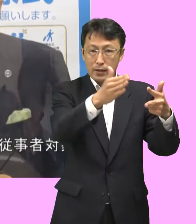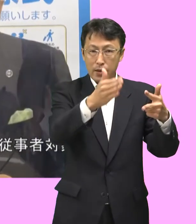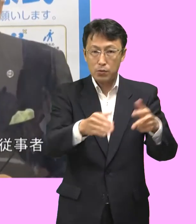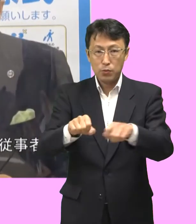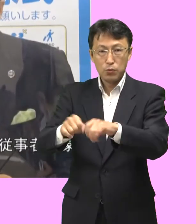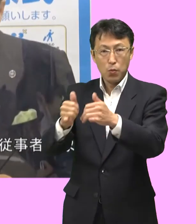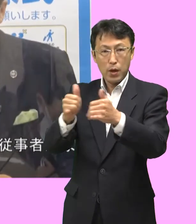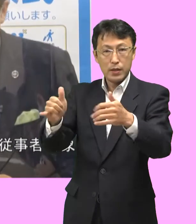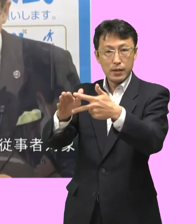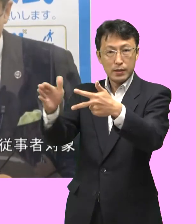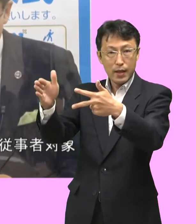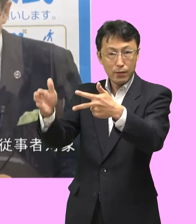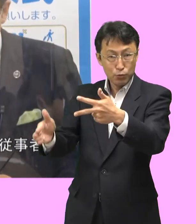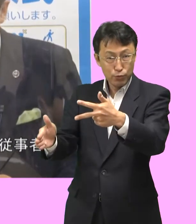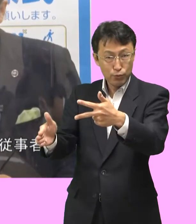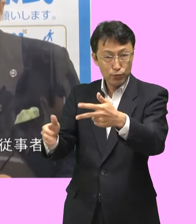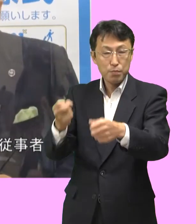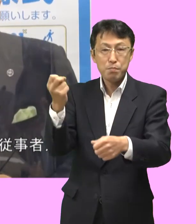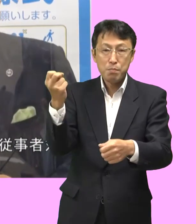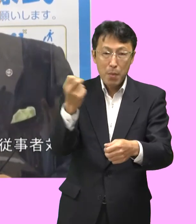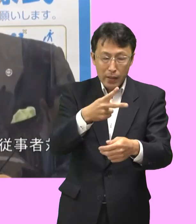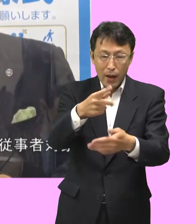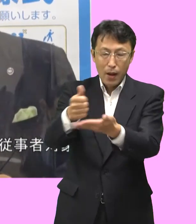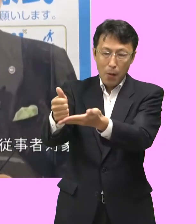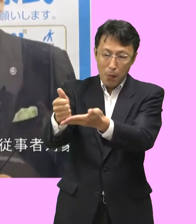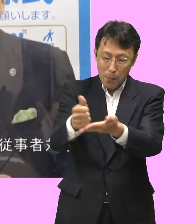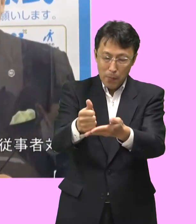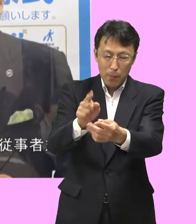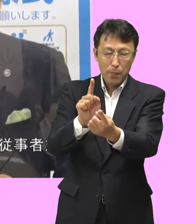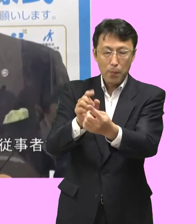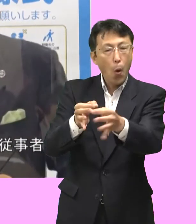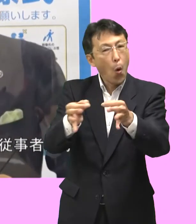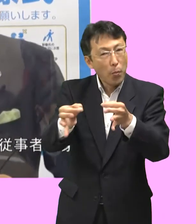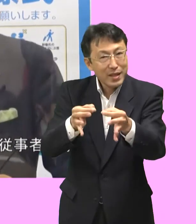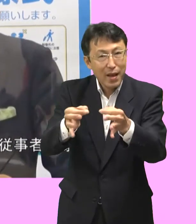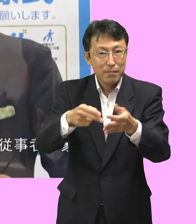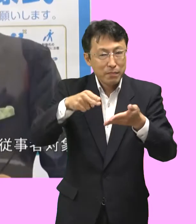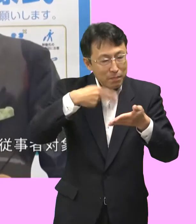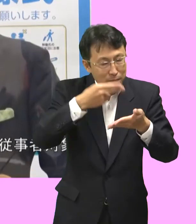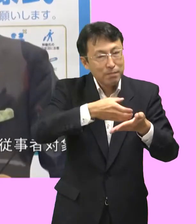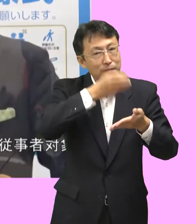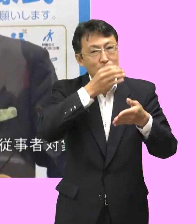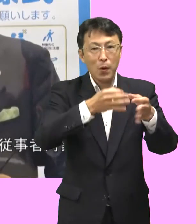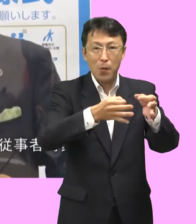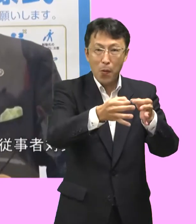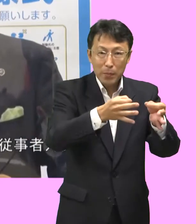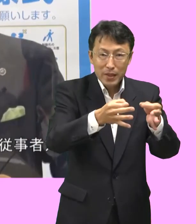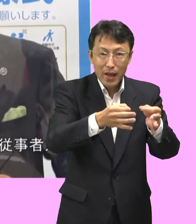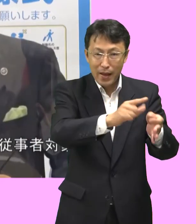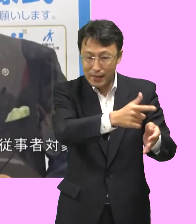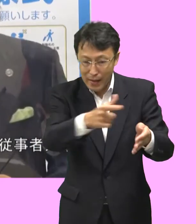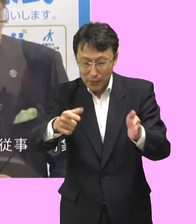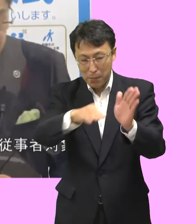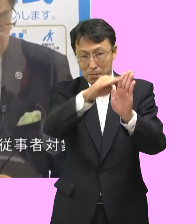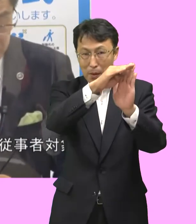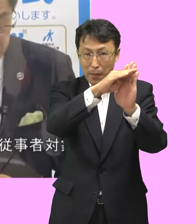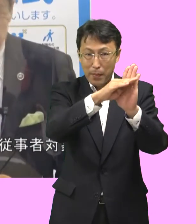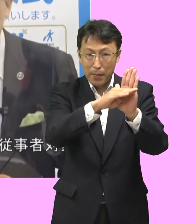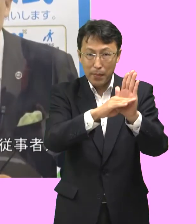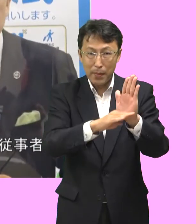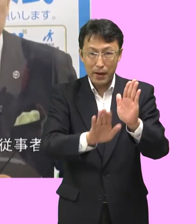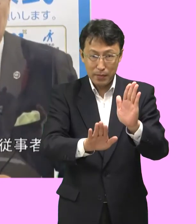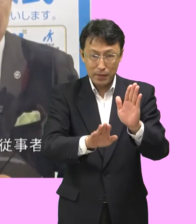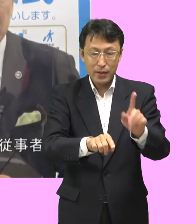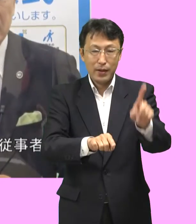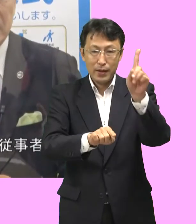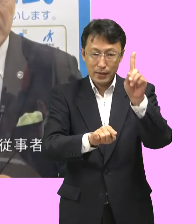客を伴う飲食店の従業員の方ということでありまして、丸1丸に合わせるとですね、大体900